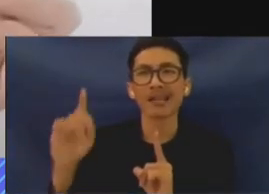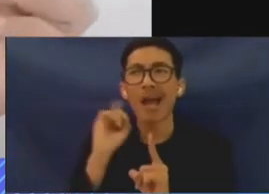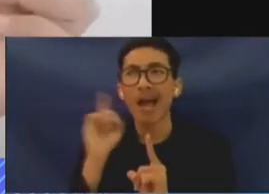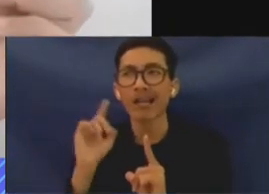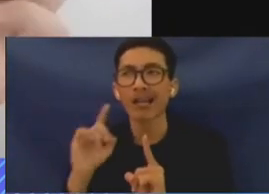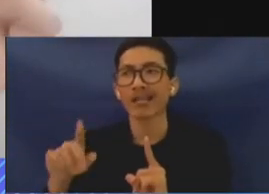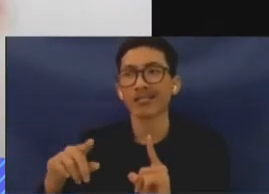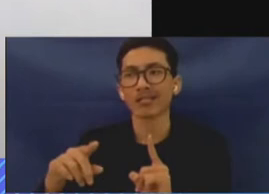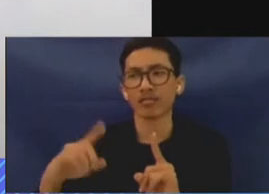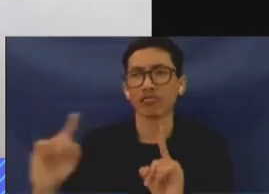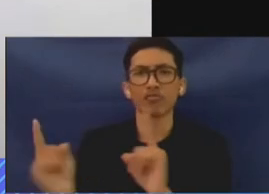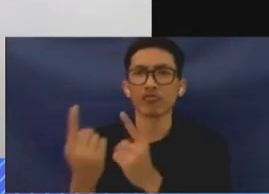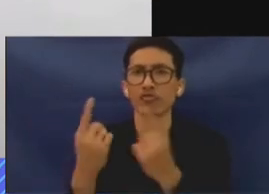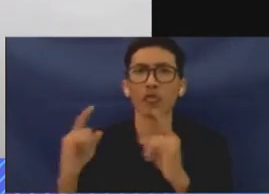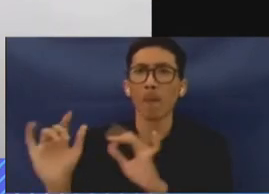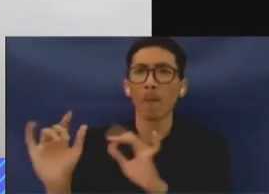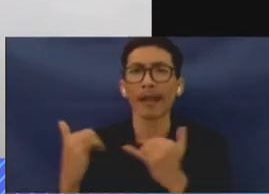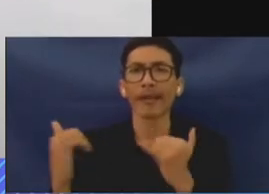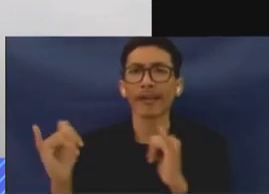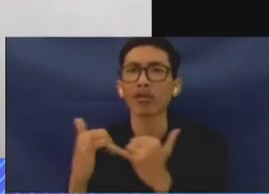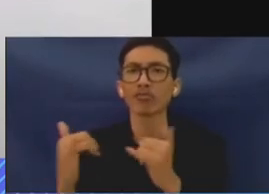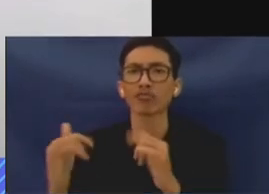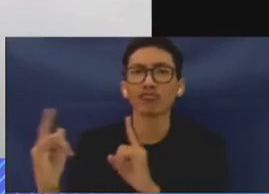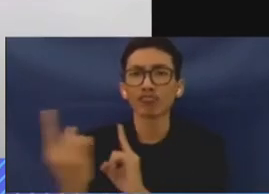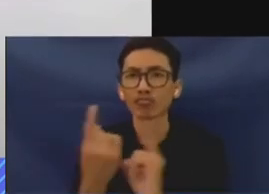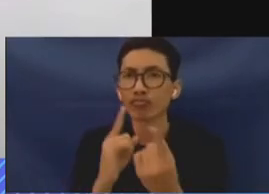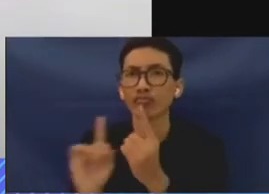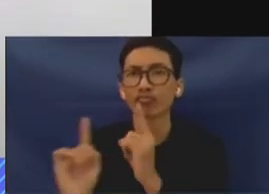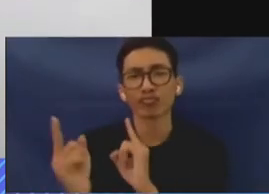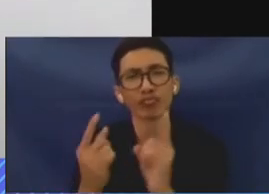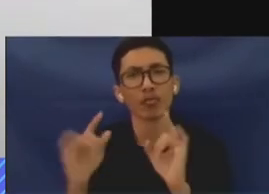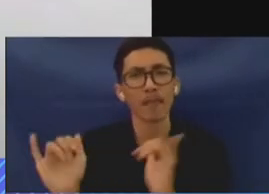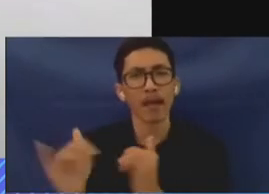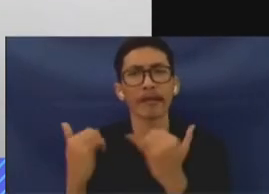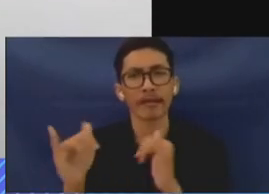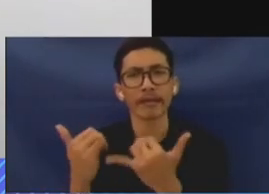loh. Jadi sebenarnya kalau saya bilang